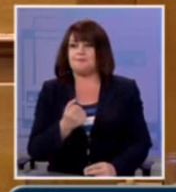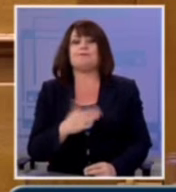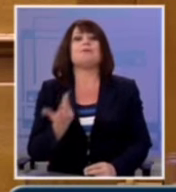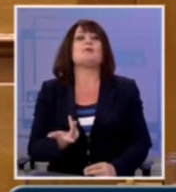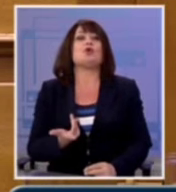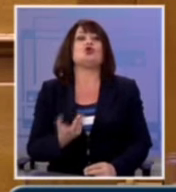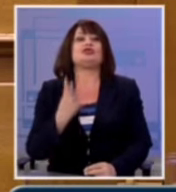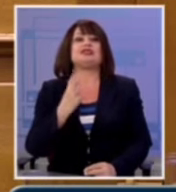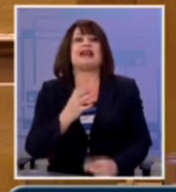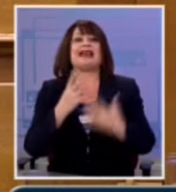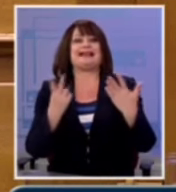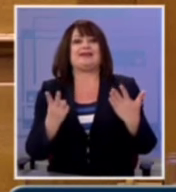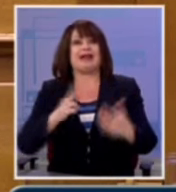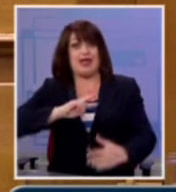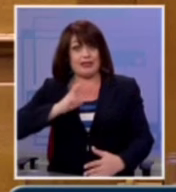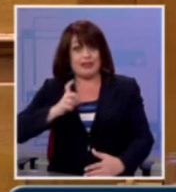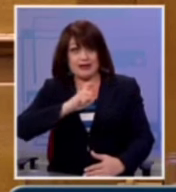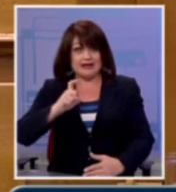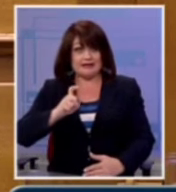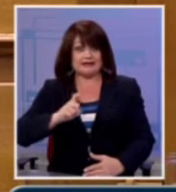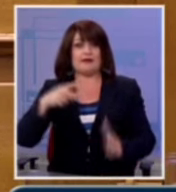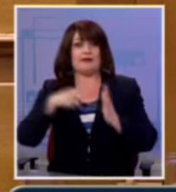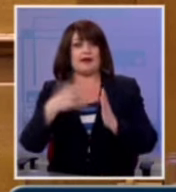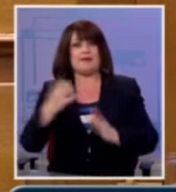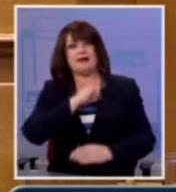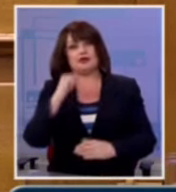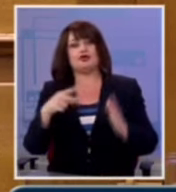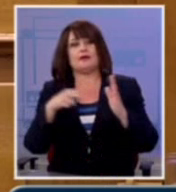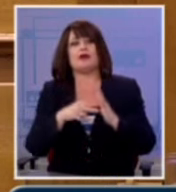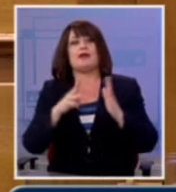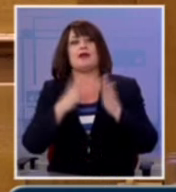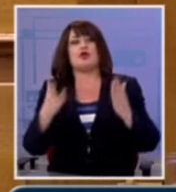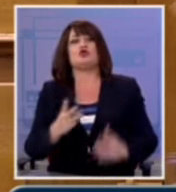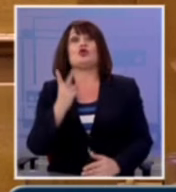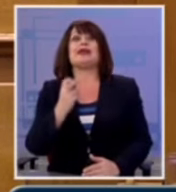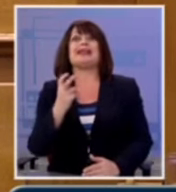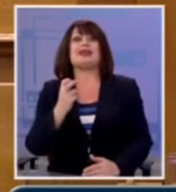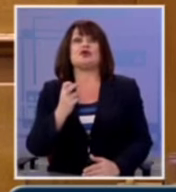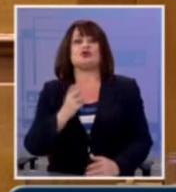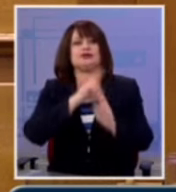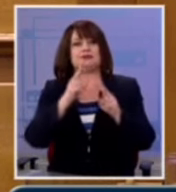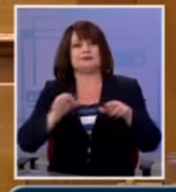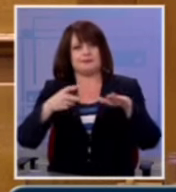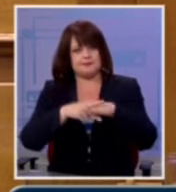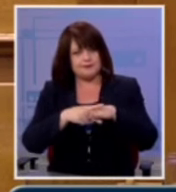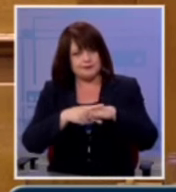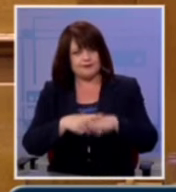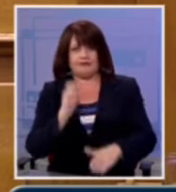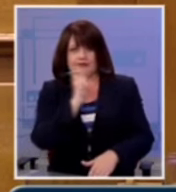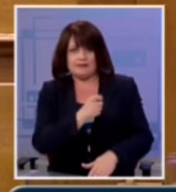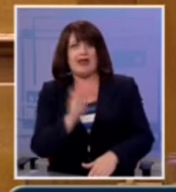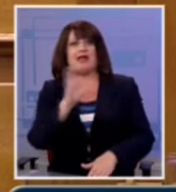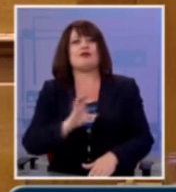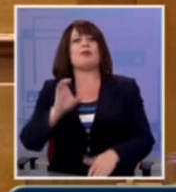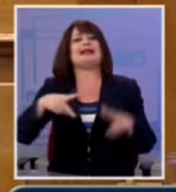εξυπηρέτησης 47 δις από το 2015 έως το 2018, 20 δις στο Διεθνές Νομισματικό Ταμείο και 27 στην Ευρωπαϊκή Τράπεζα,